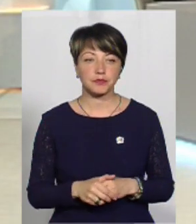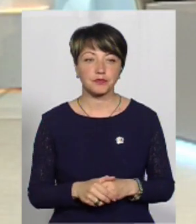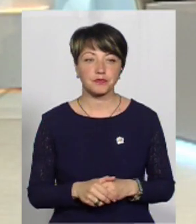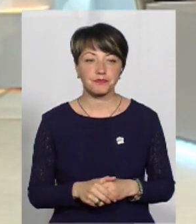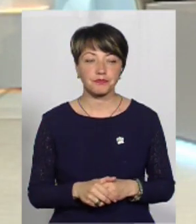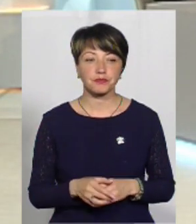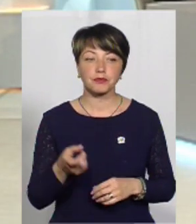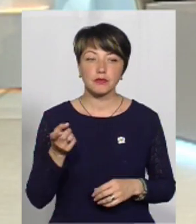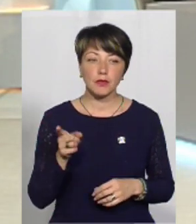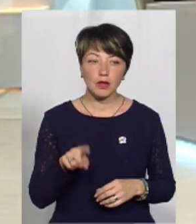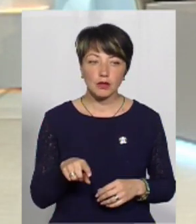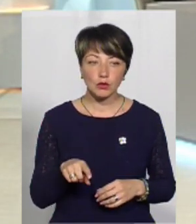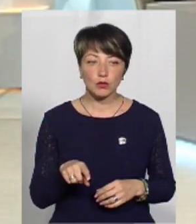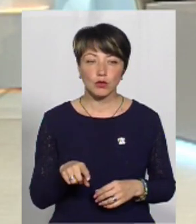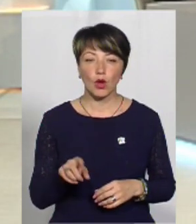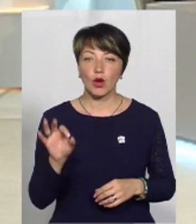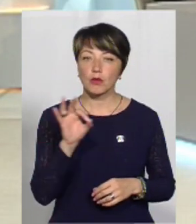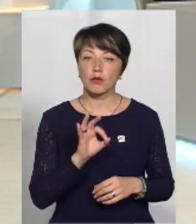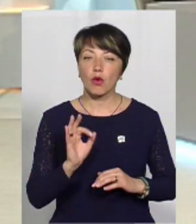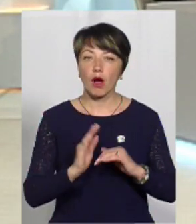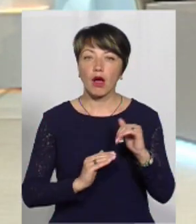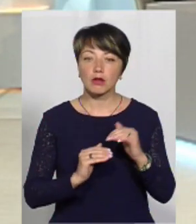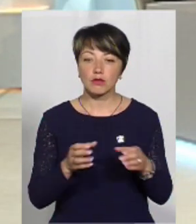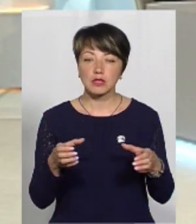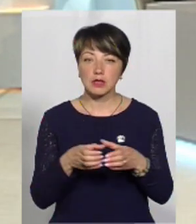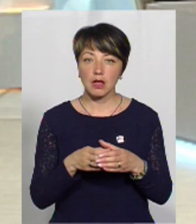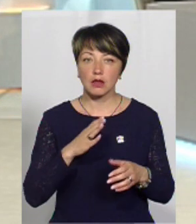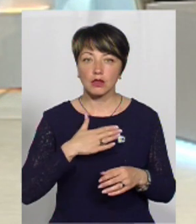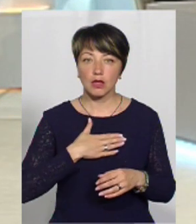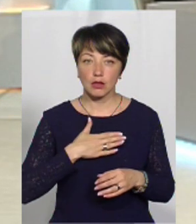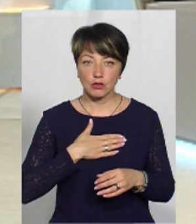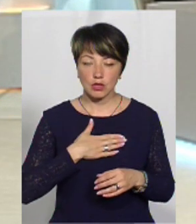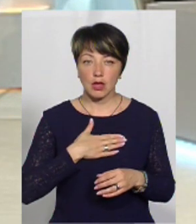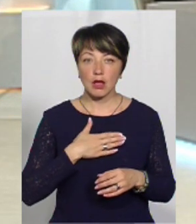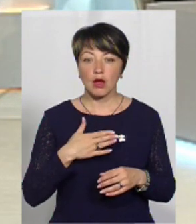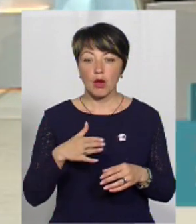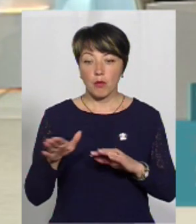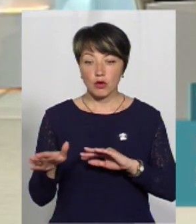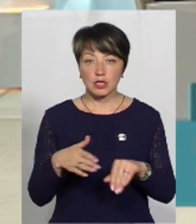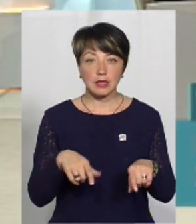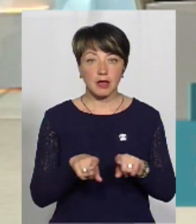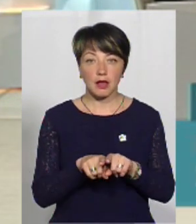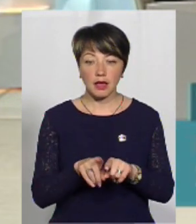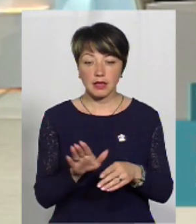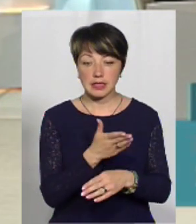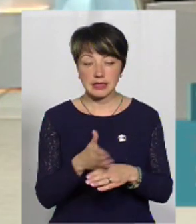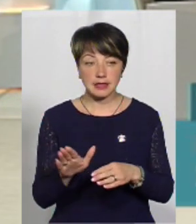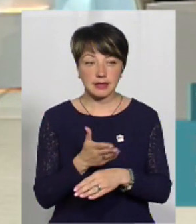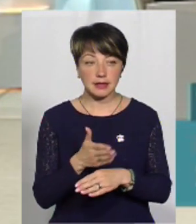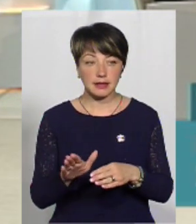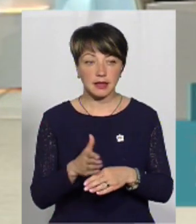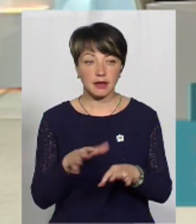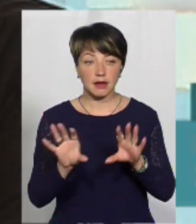ще. Тому, кажучи стосовно кадрового складу нашого ГУНП, вони пройшли такі сита, що я, скажімо